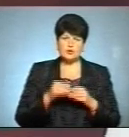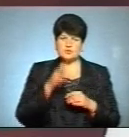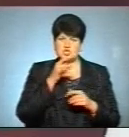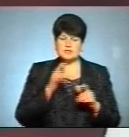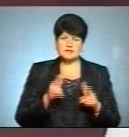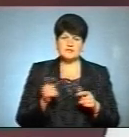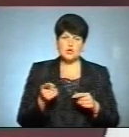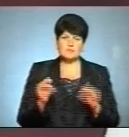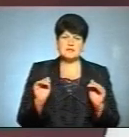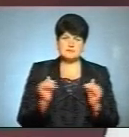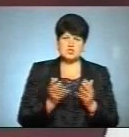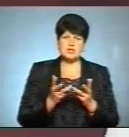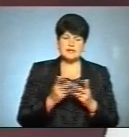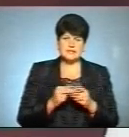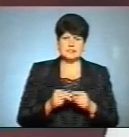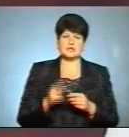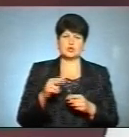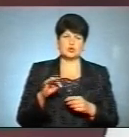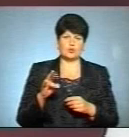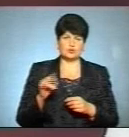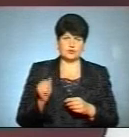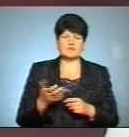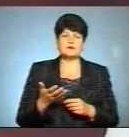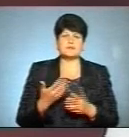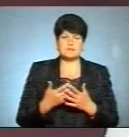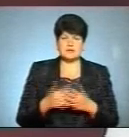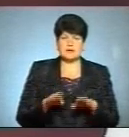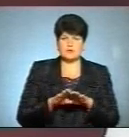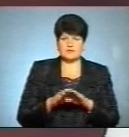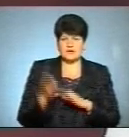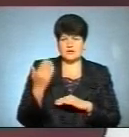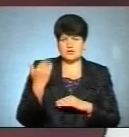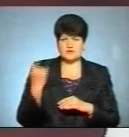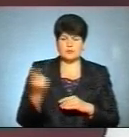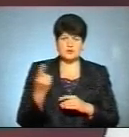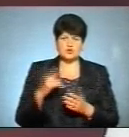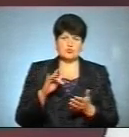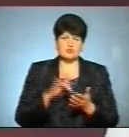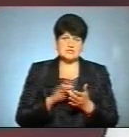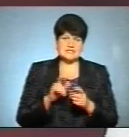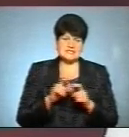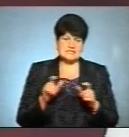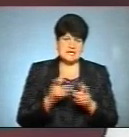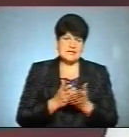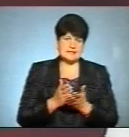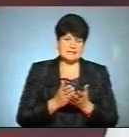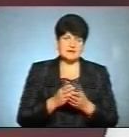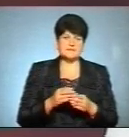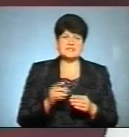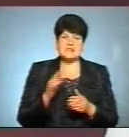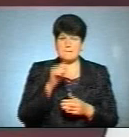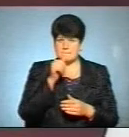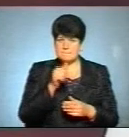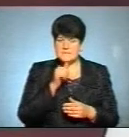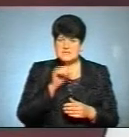в Тернополі зменшилася кількість донорів на третину. Для порівняння, до карантину в обласному центрі служби крові за місяць